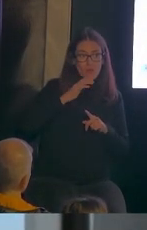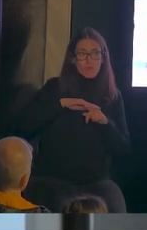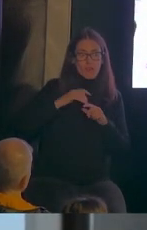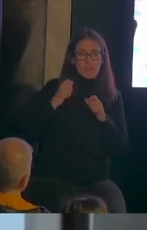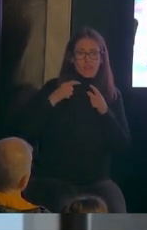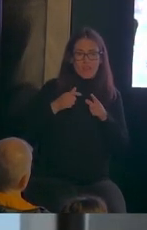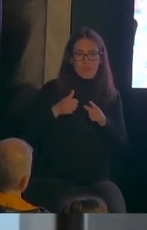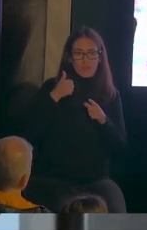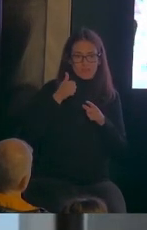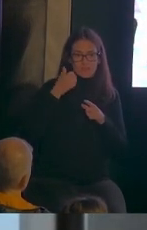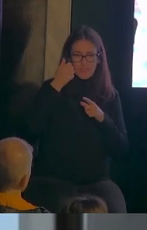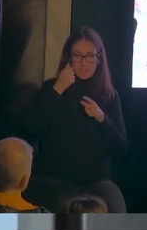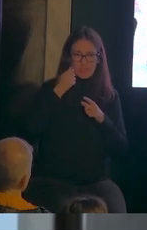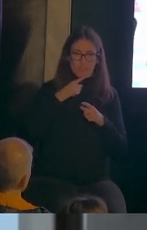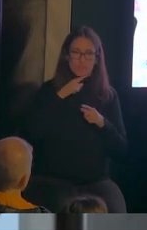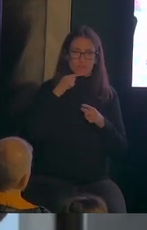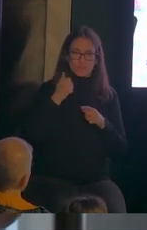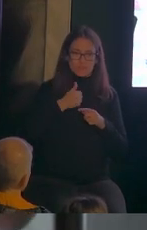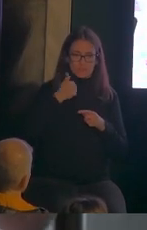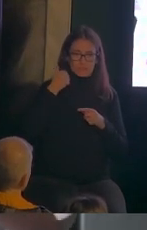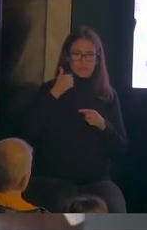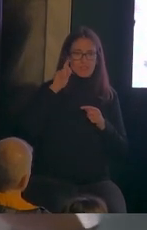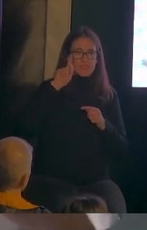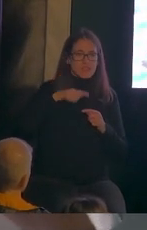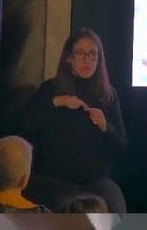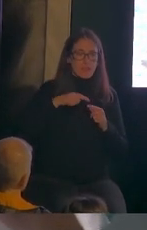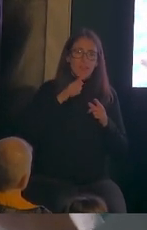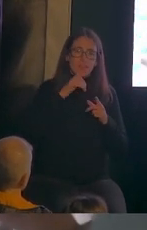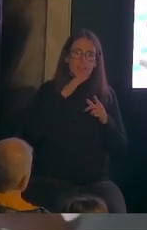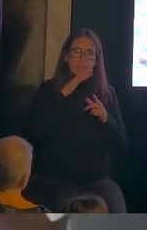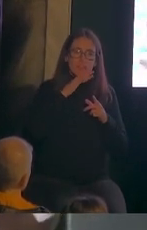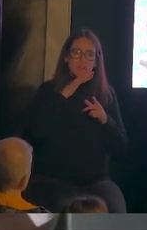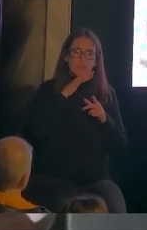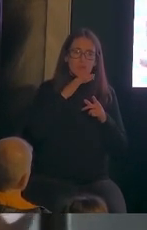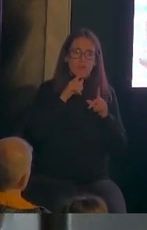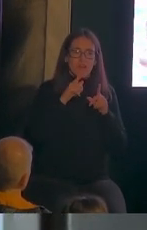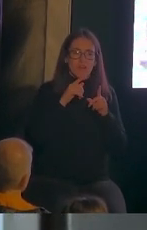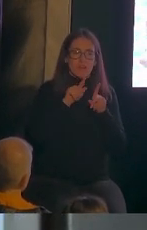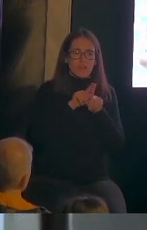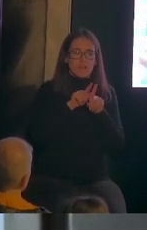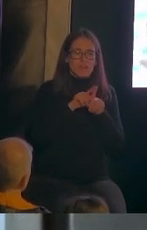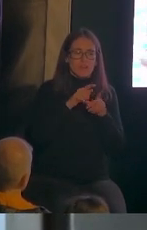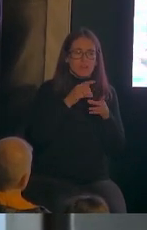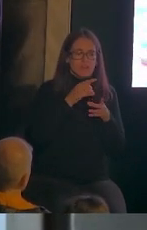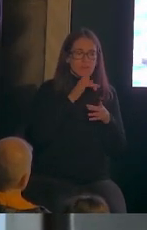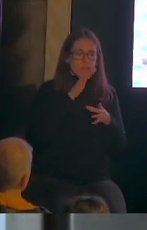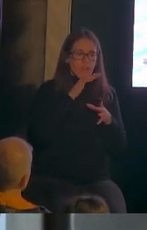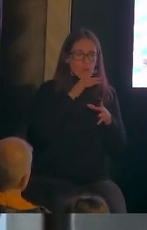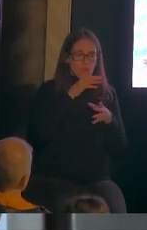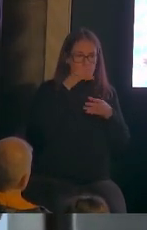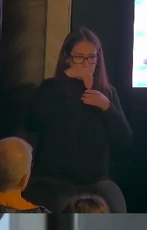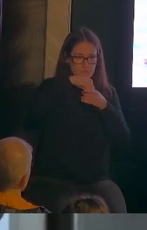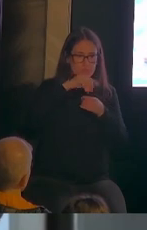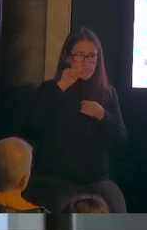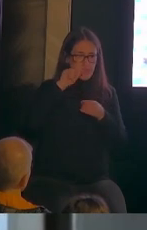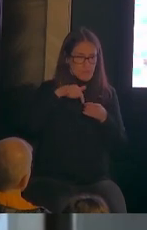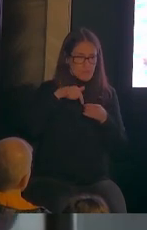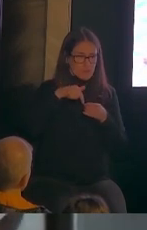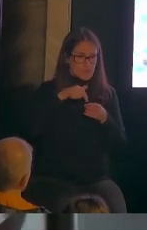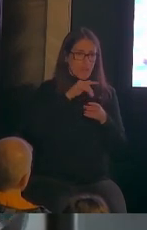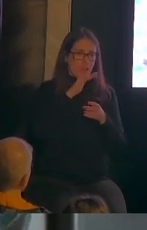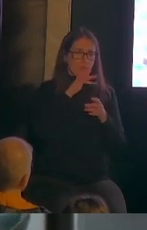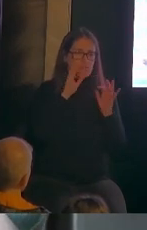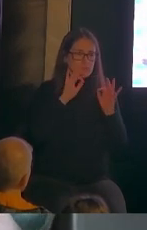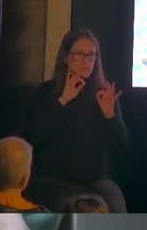cítric, i una mica d'aigua de tarongill o d'azar, més coneguda, perquè ens recordi